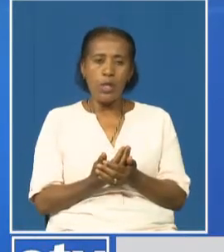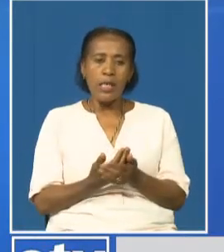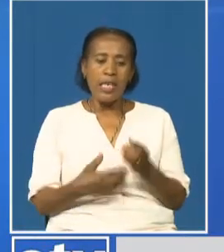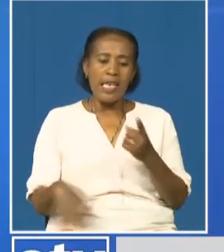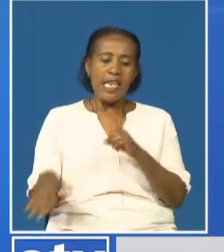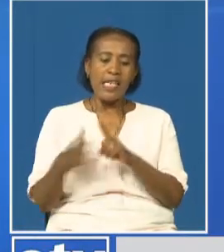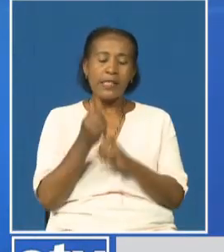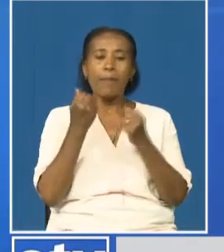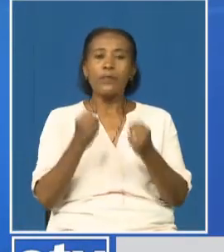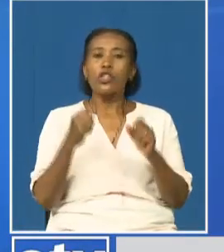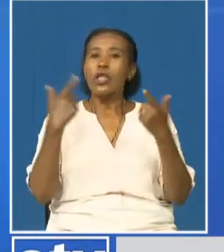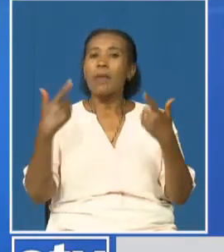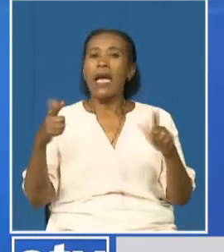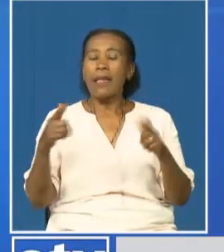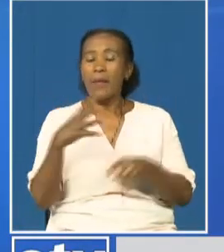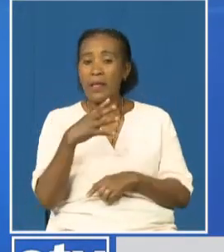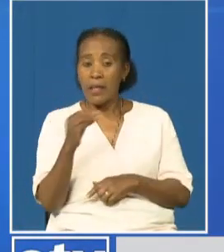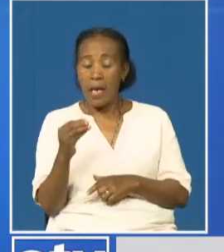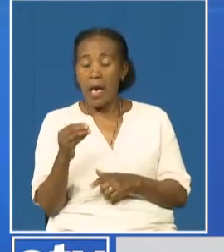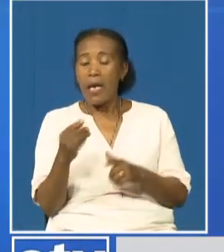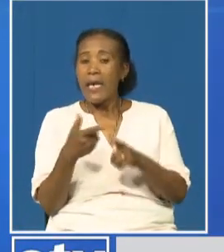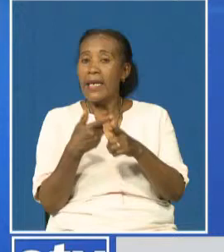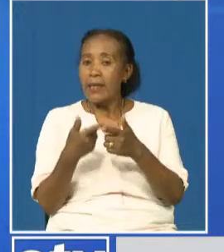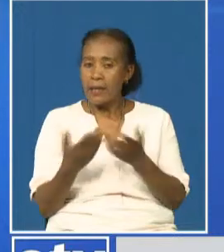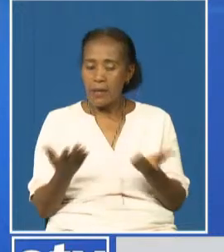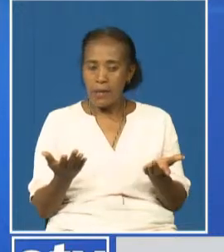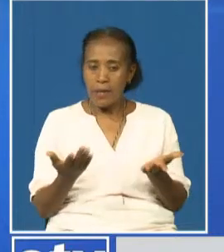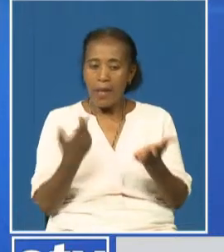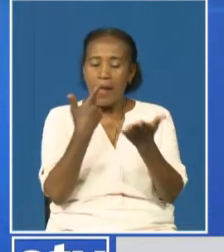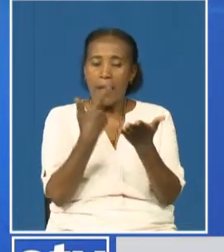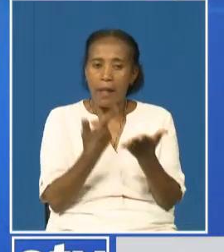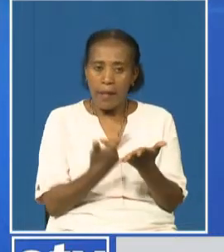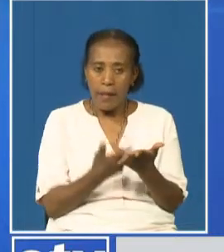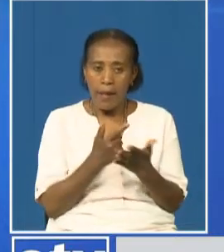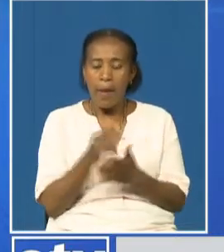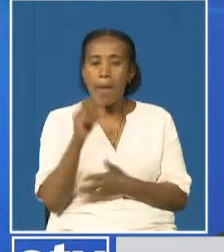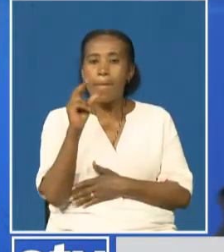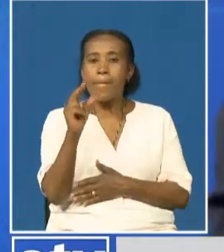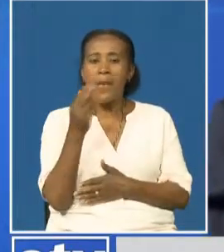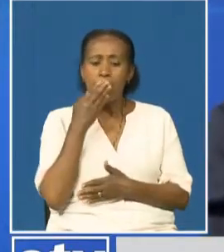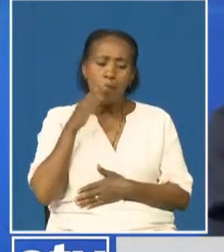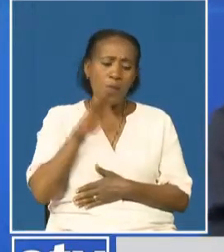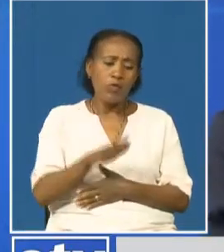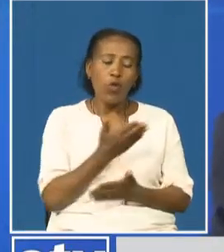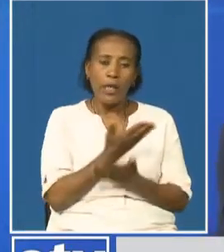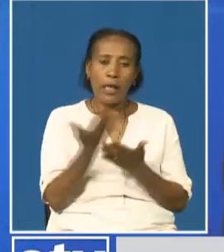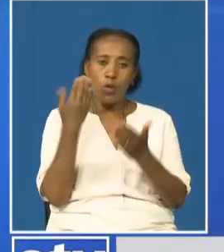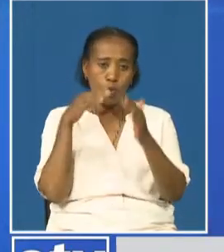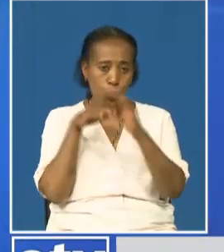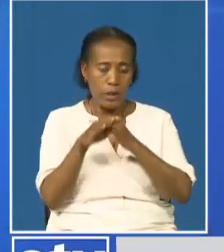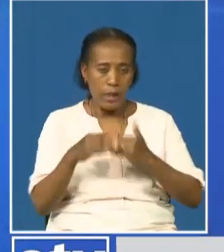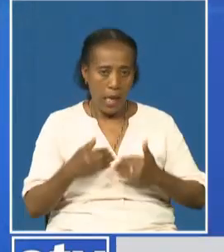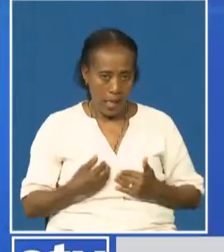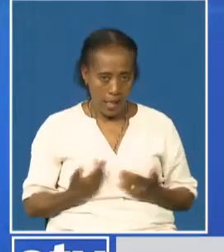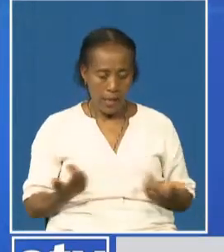ሊያላብስ የሚችል ገጠመኝ እና እንግዲህ ይሄ በመጥፎ ነገር ውስጥ ያለ